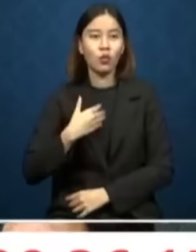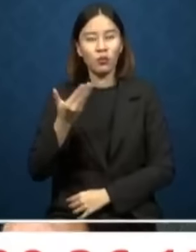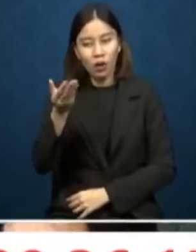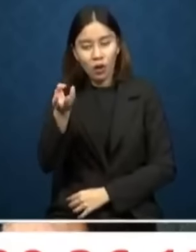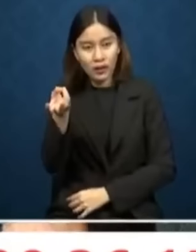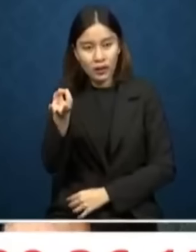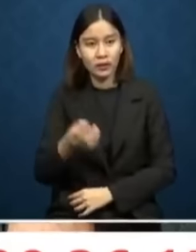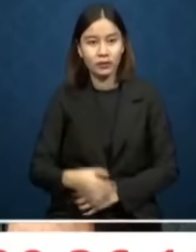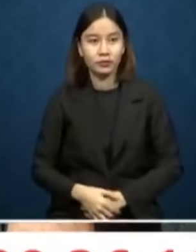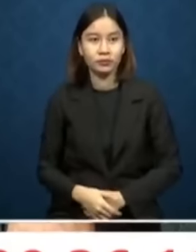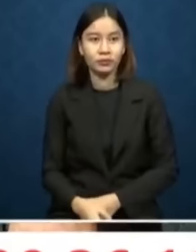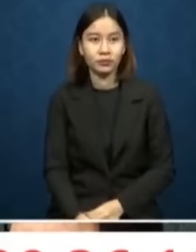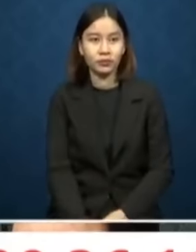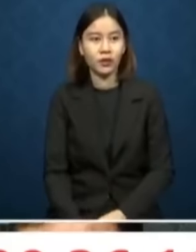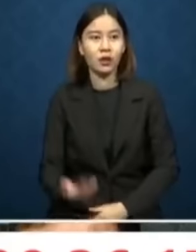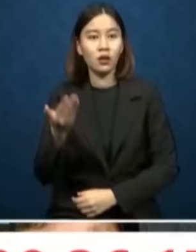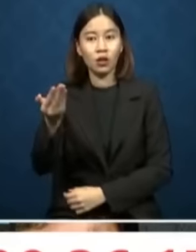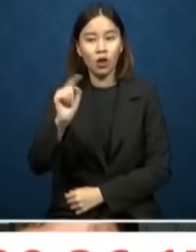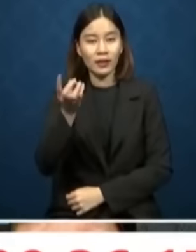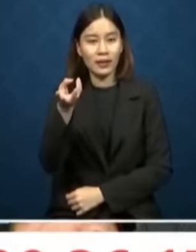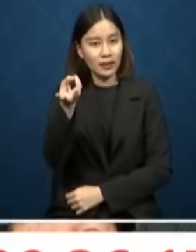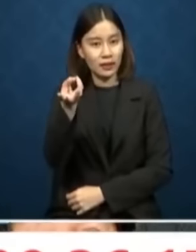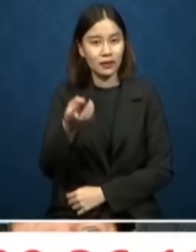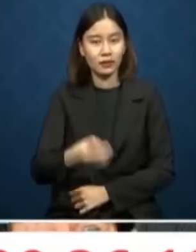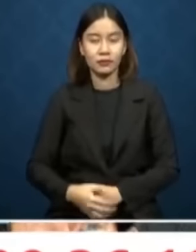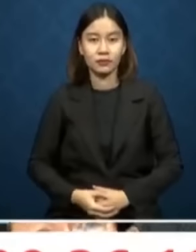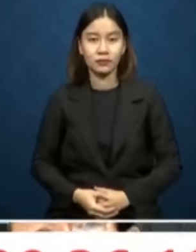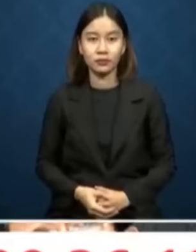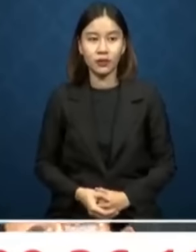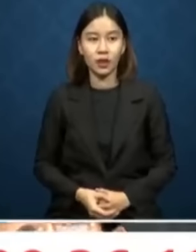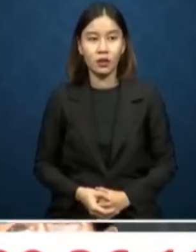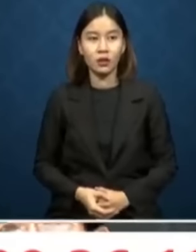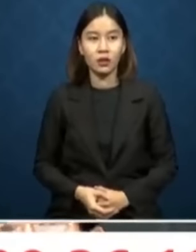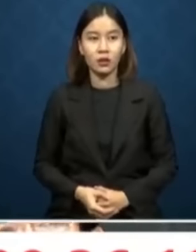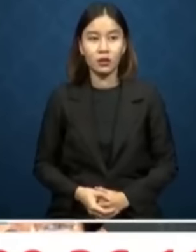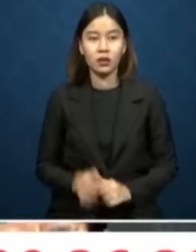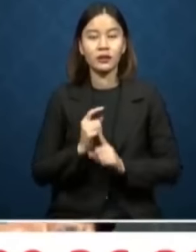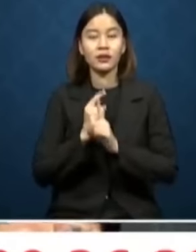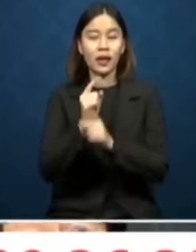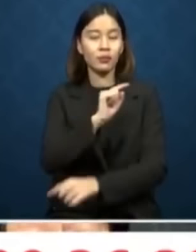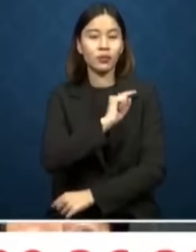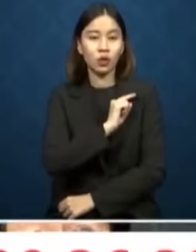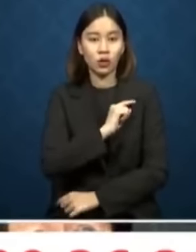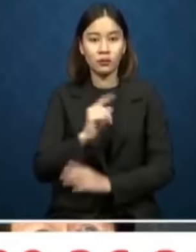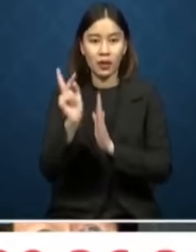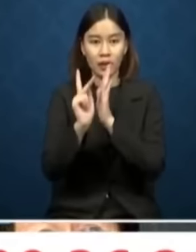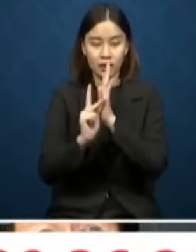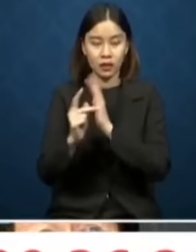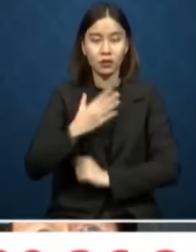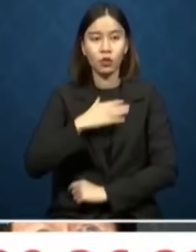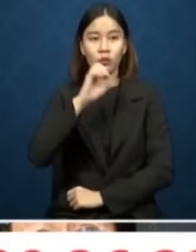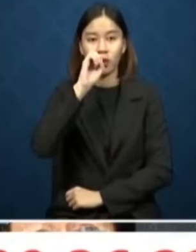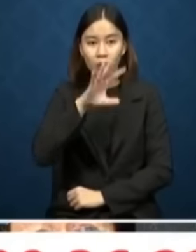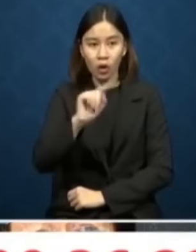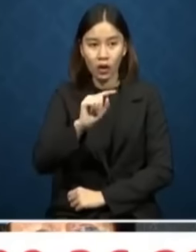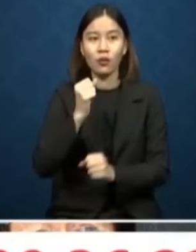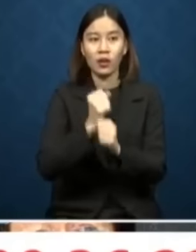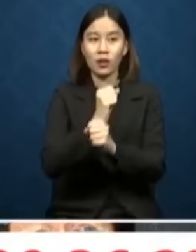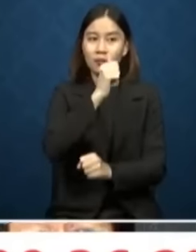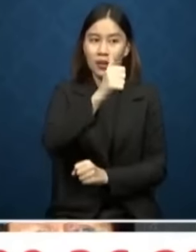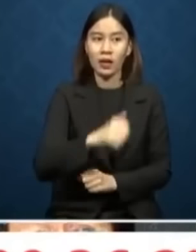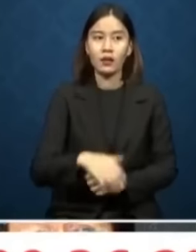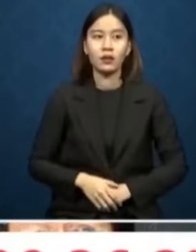ครับผมขอแค่นิดเดียวครับท่านประธานขอตามหน้าที่กฎหมายนะครับที่ผมได้บอกแล้วว่ามันทำ